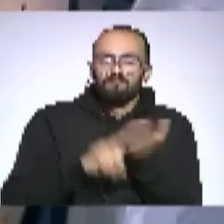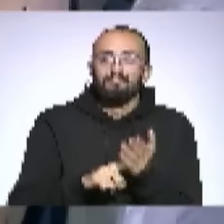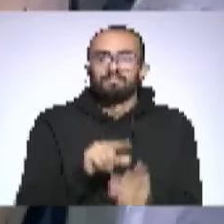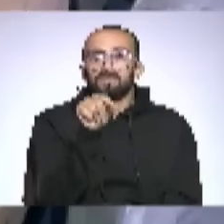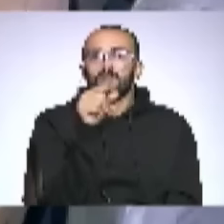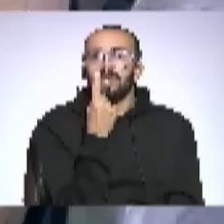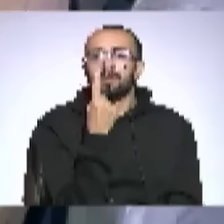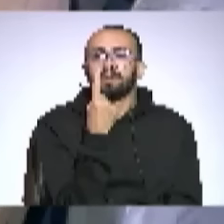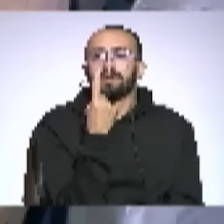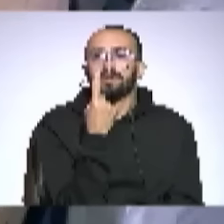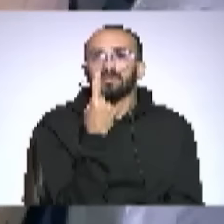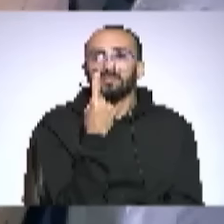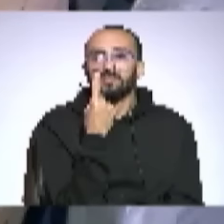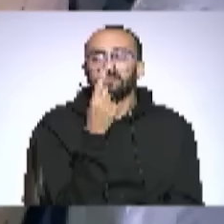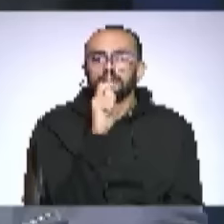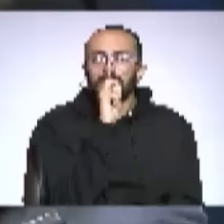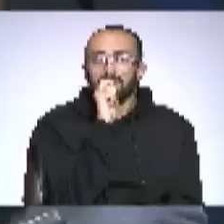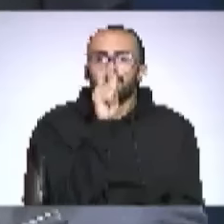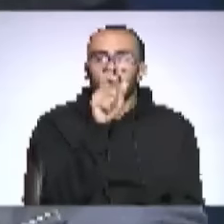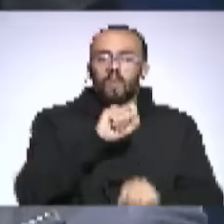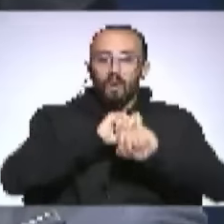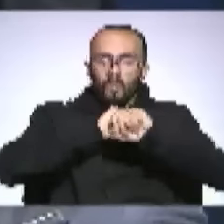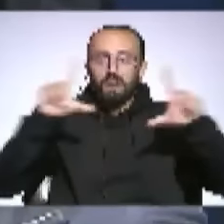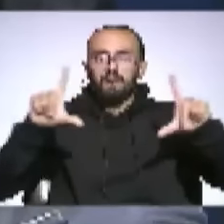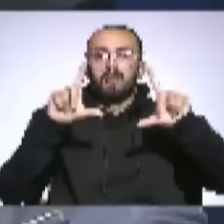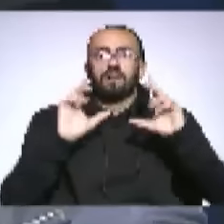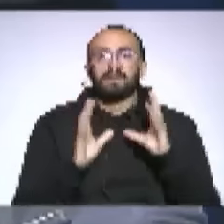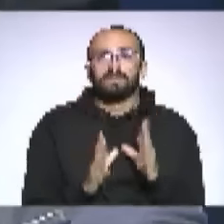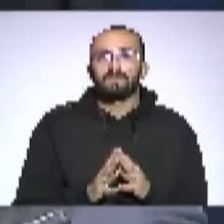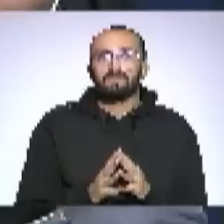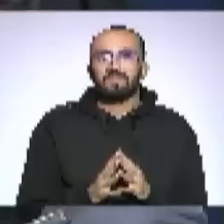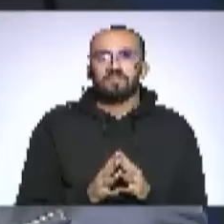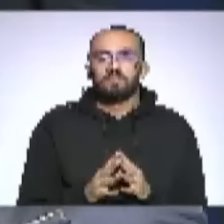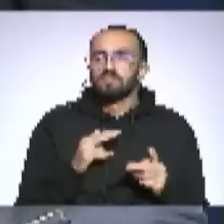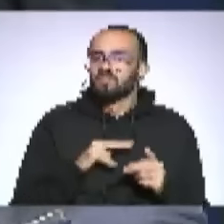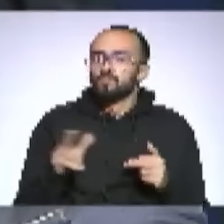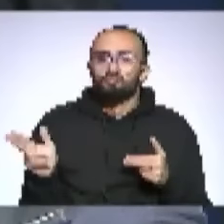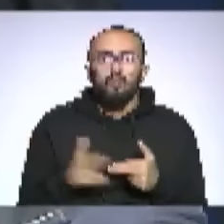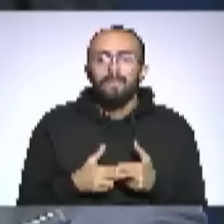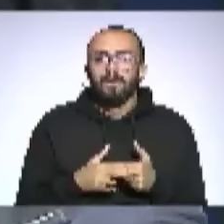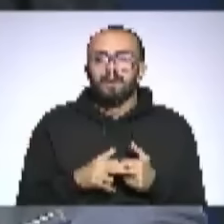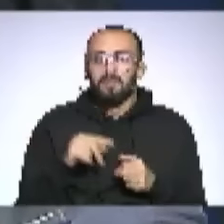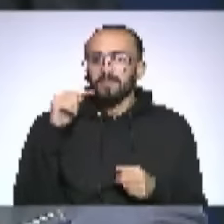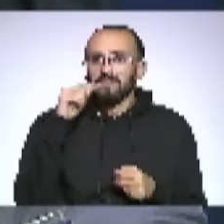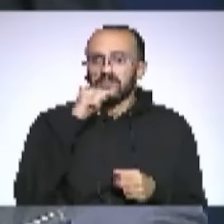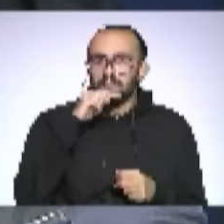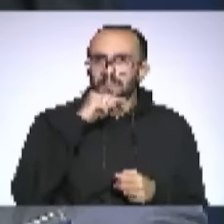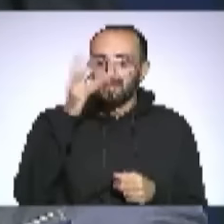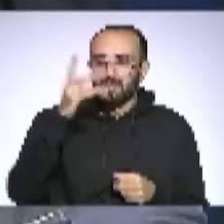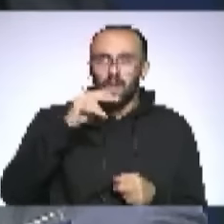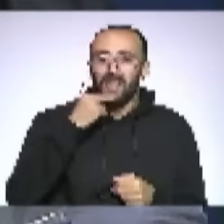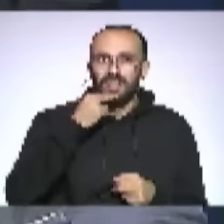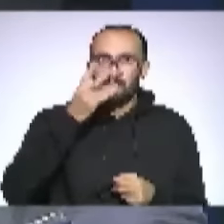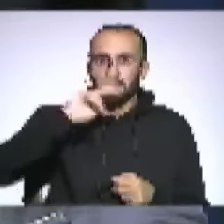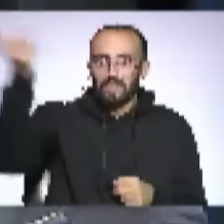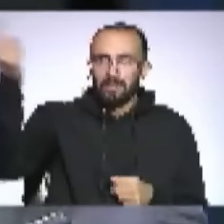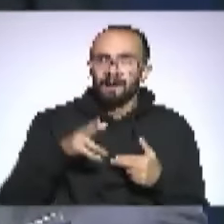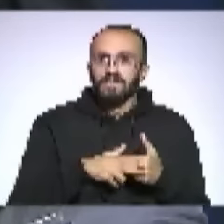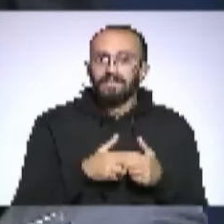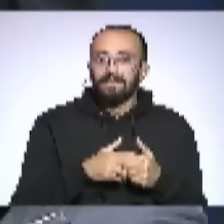على دي ده اللي يتمسك بيها ويبقى واضحه قدام المجلس انا لن اخبل كسر وصيه الانجيل وان انتم